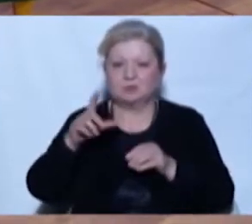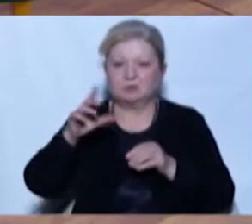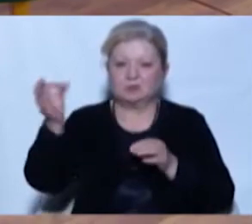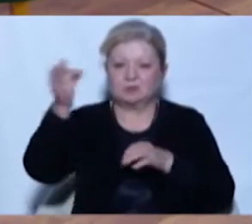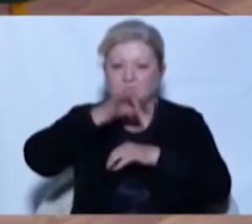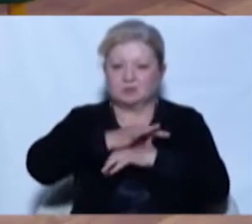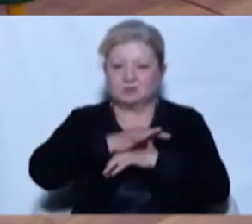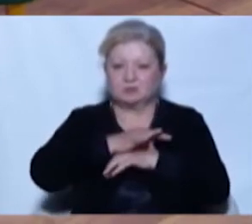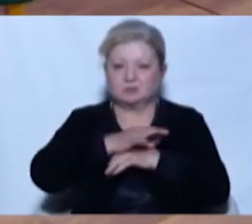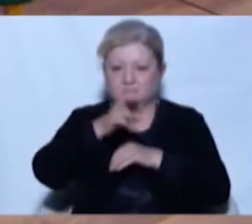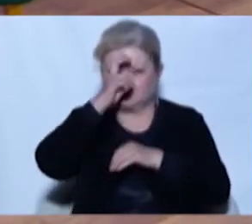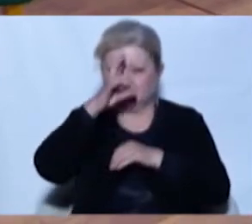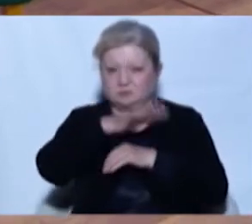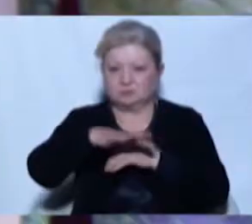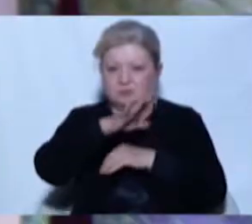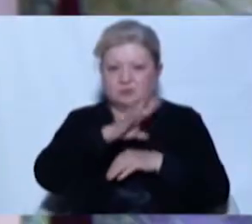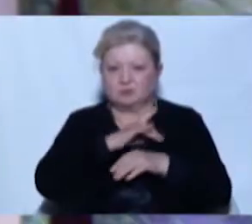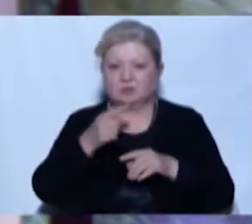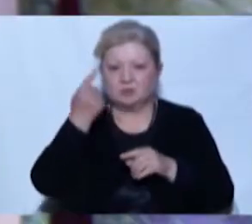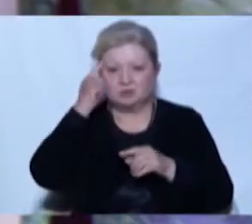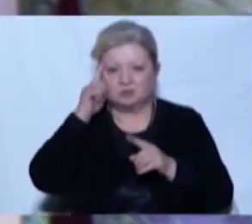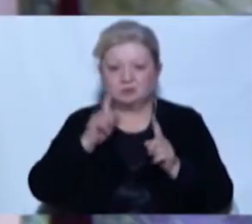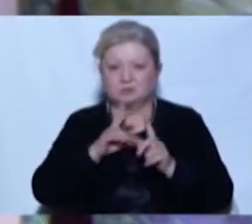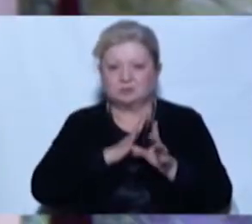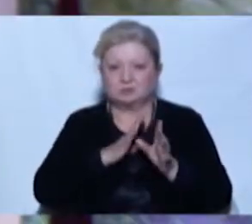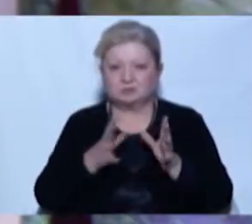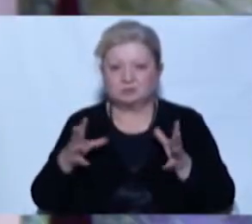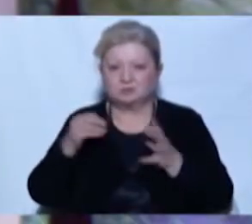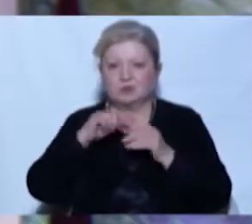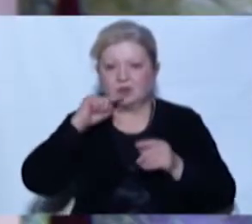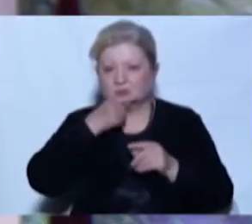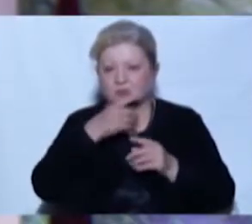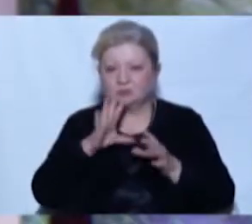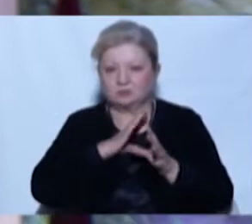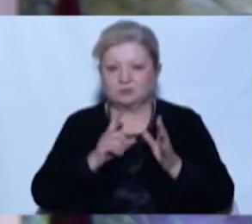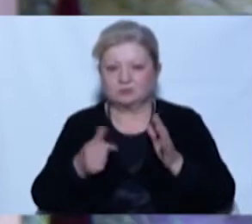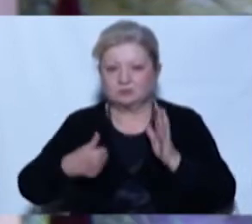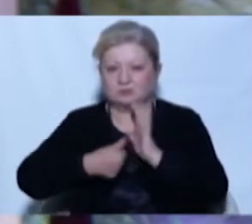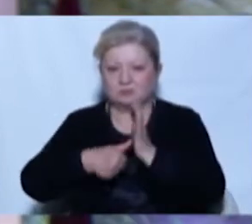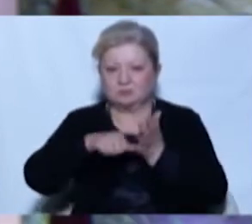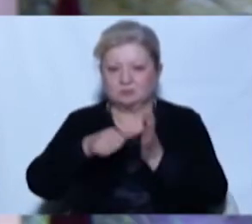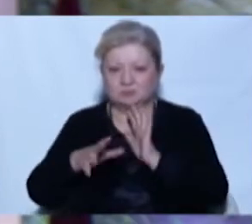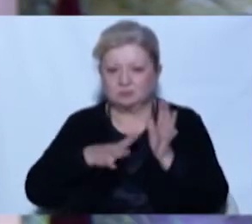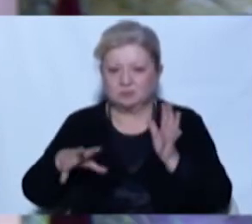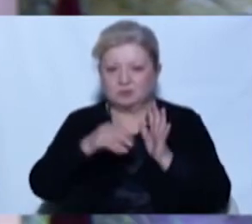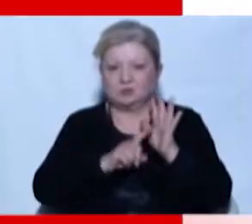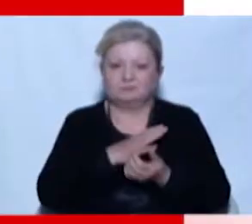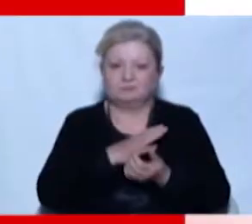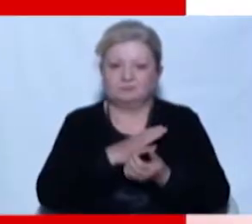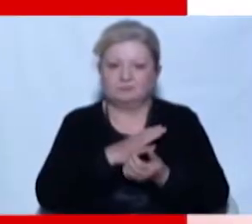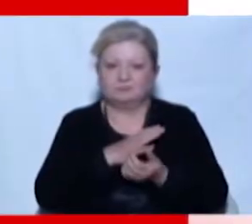ამისგან თავის დასაღწევად შეიქმნა ეკონომიკური ურთიერთდახმარების